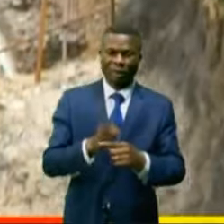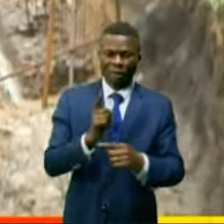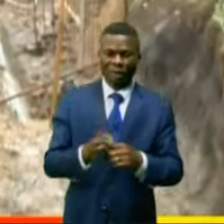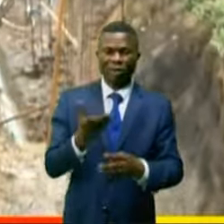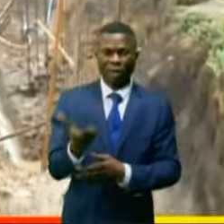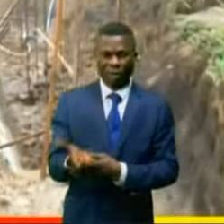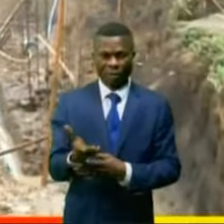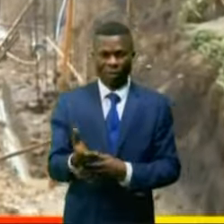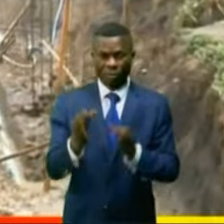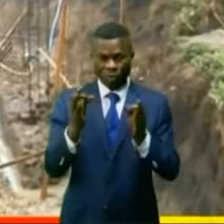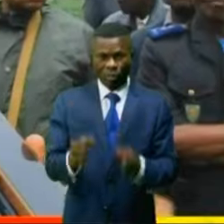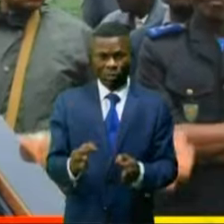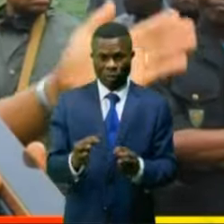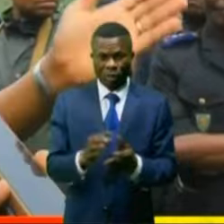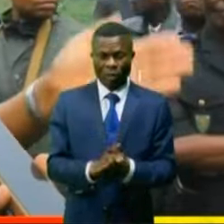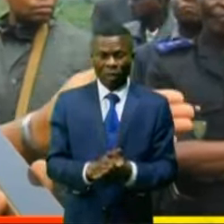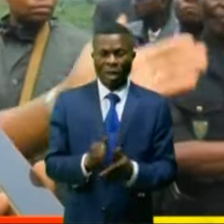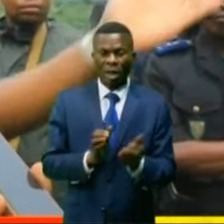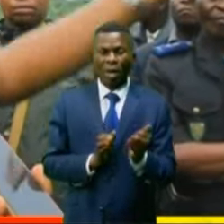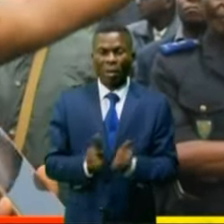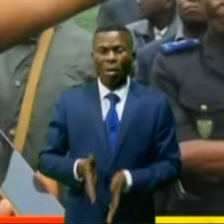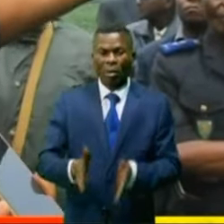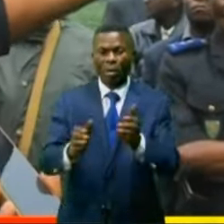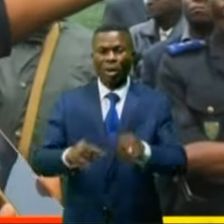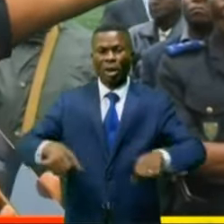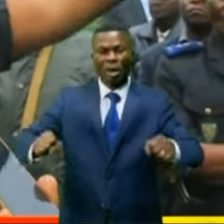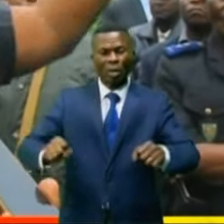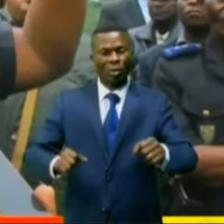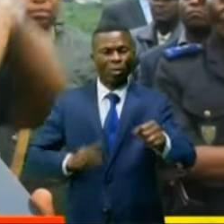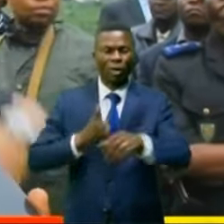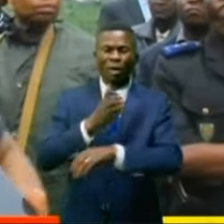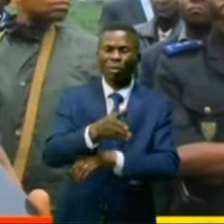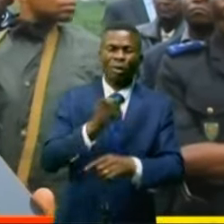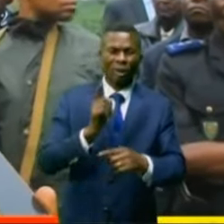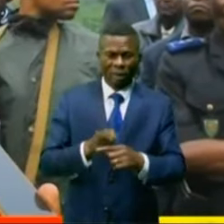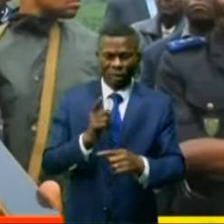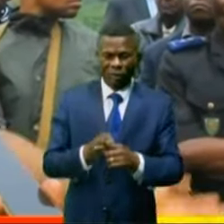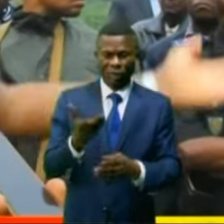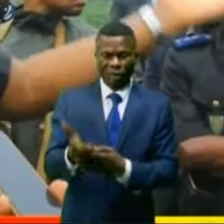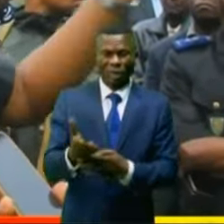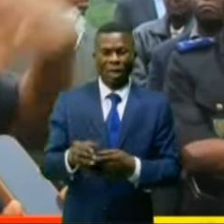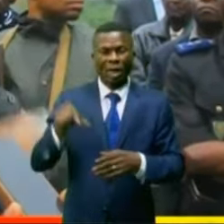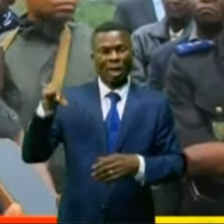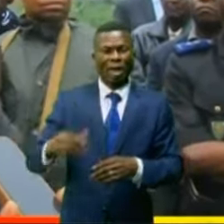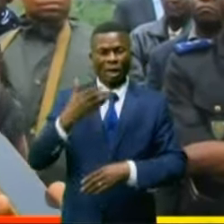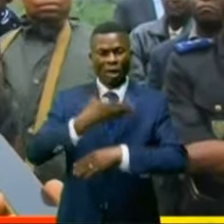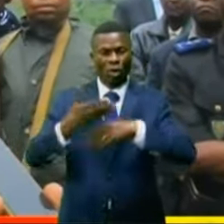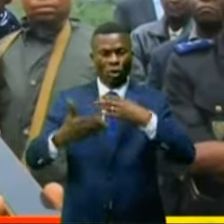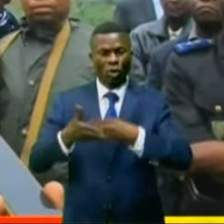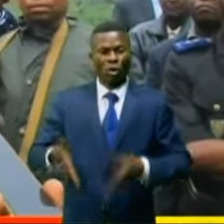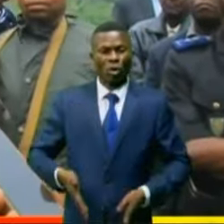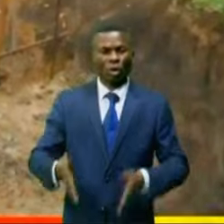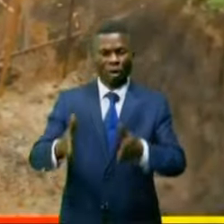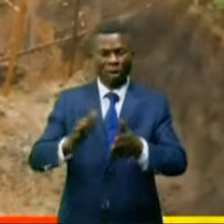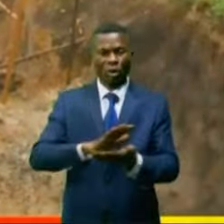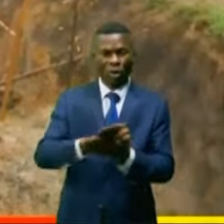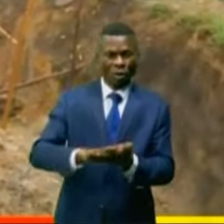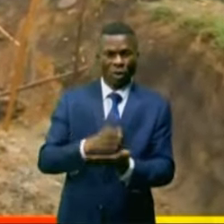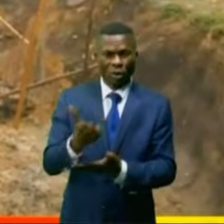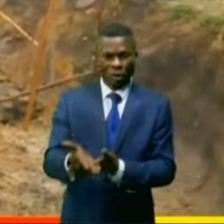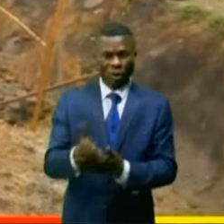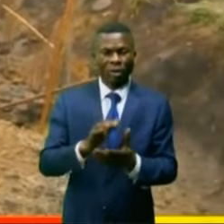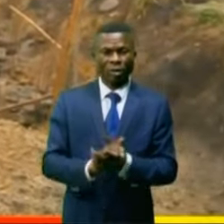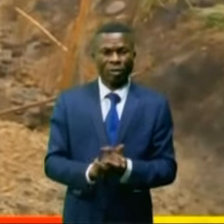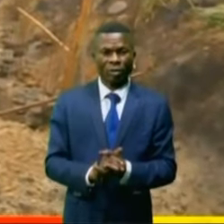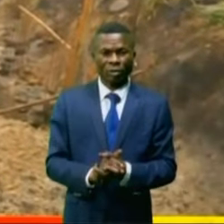traverser. Et même le raccourci pour les motards, pour ce nouveau quartier qu'on est en train de construire, dont les routes ont été même asphaltées. Ce pont